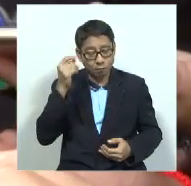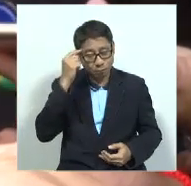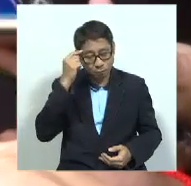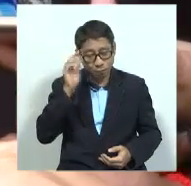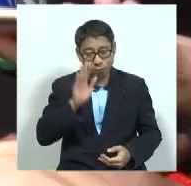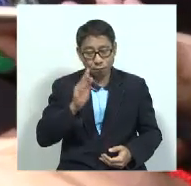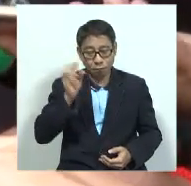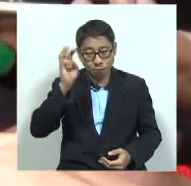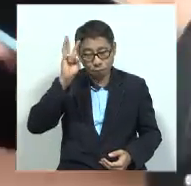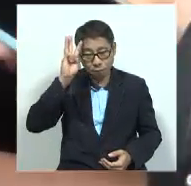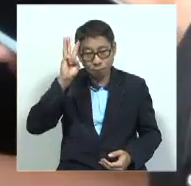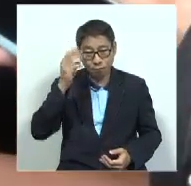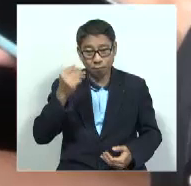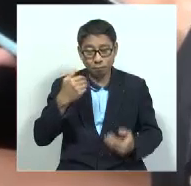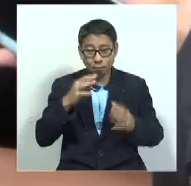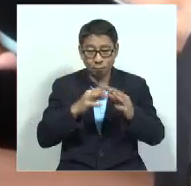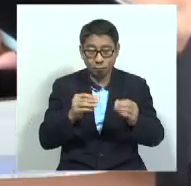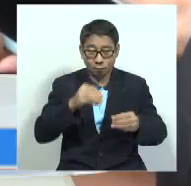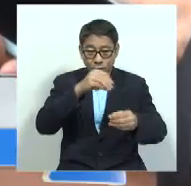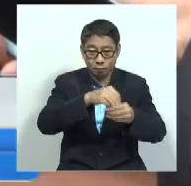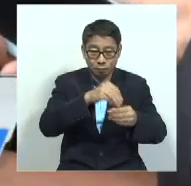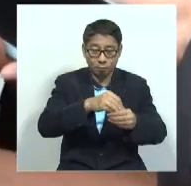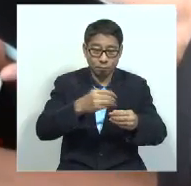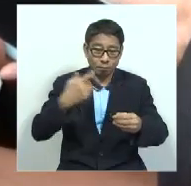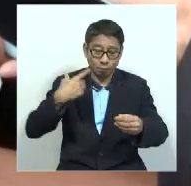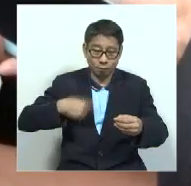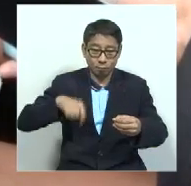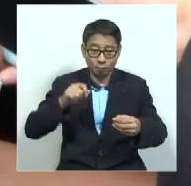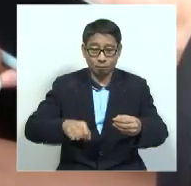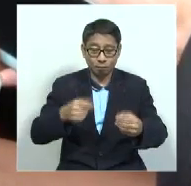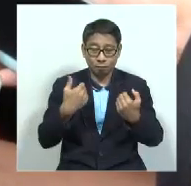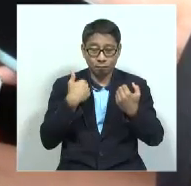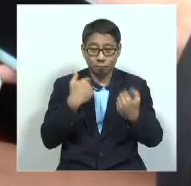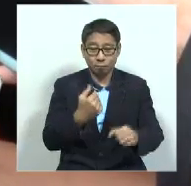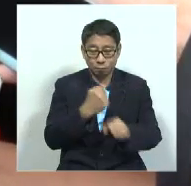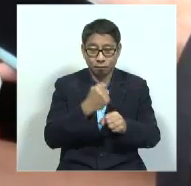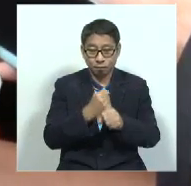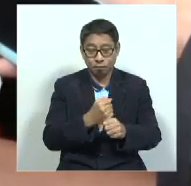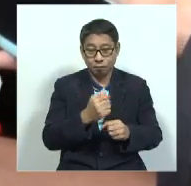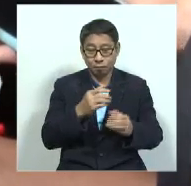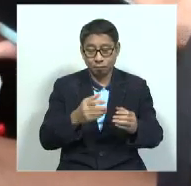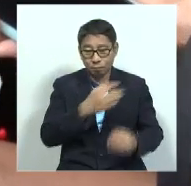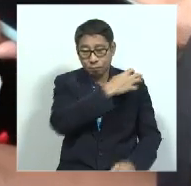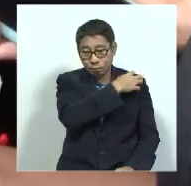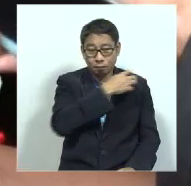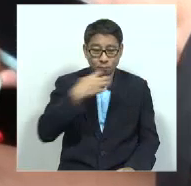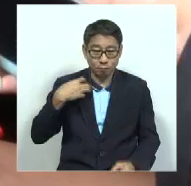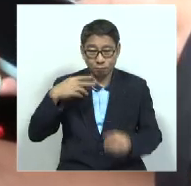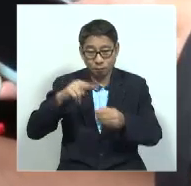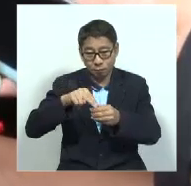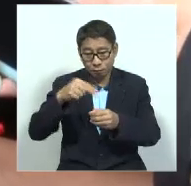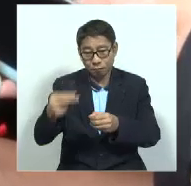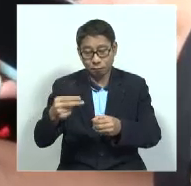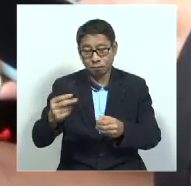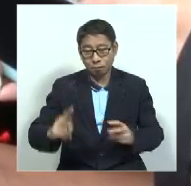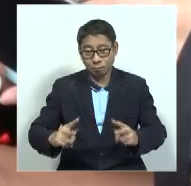ค่ะ ขณะนี้คดีอยู่ในศาลก็ต้องให้ศาลเป็นคนว่าแต่ว่าการดำเนินการทางการทูตนอกศาลก็คือเรื่อง